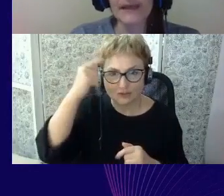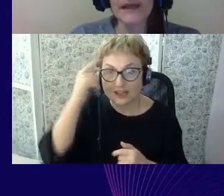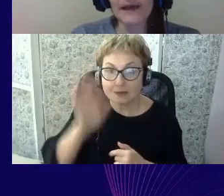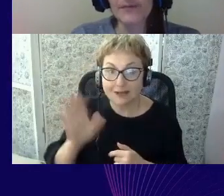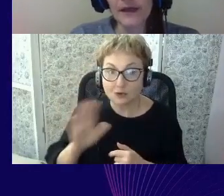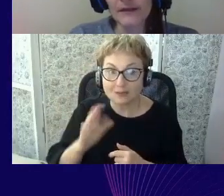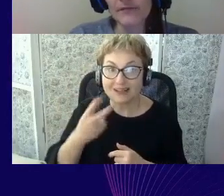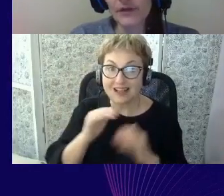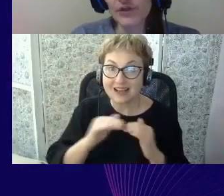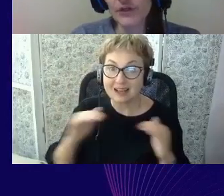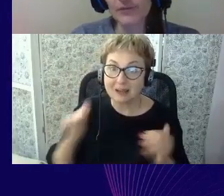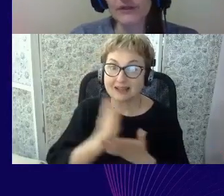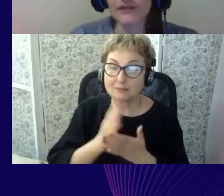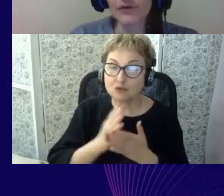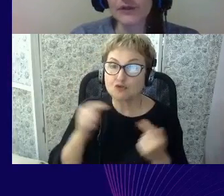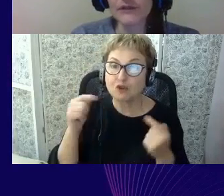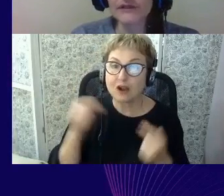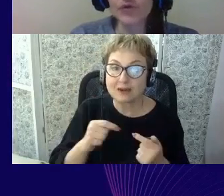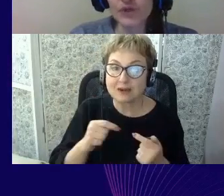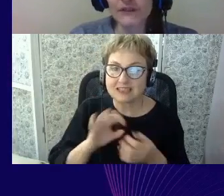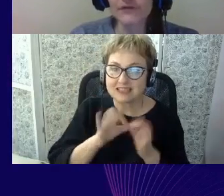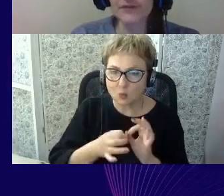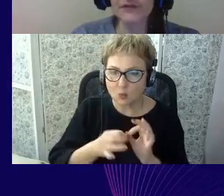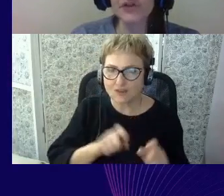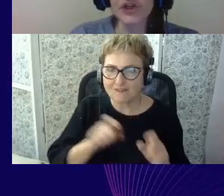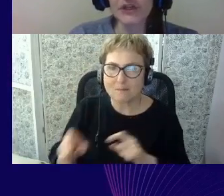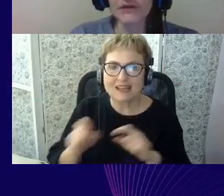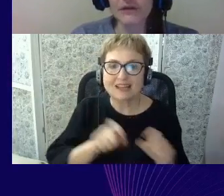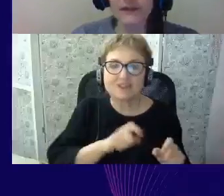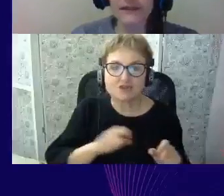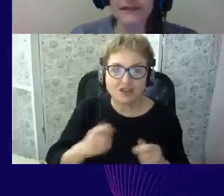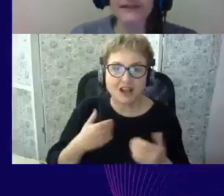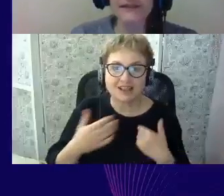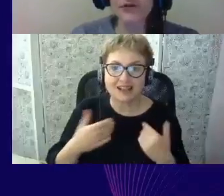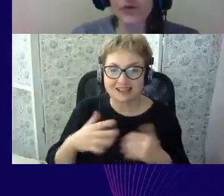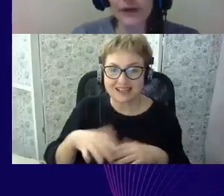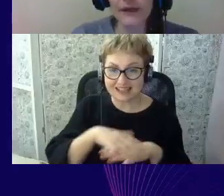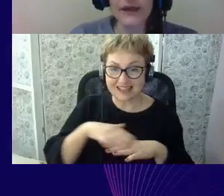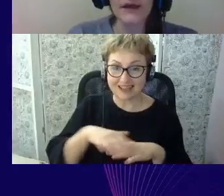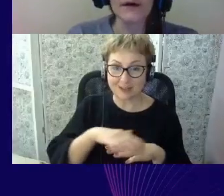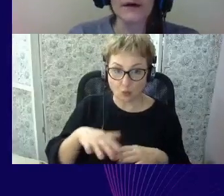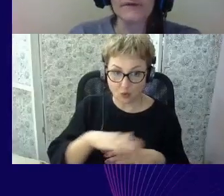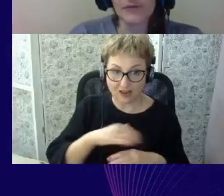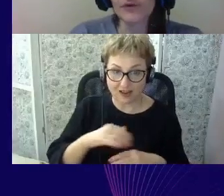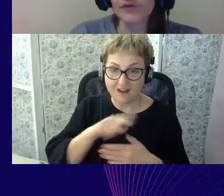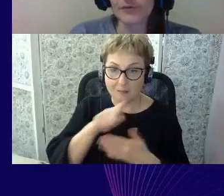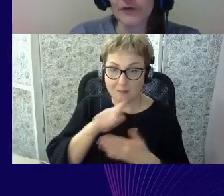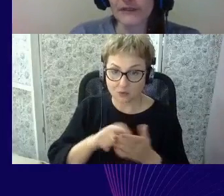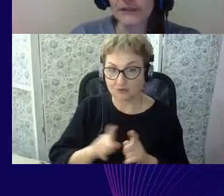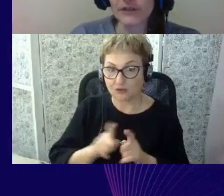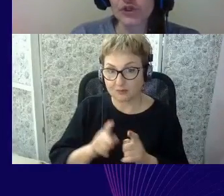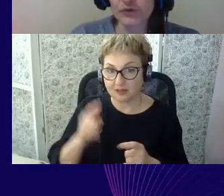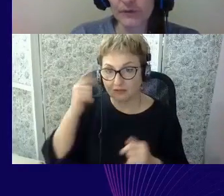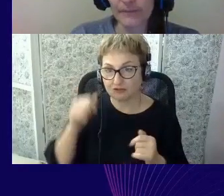обучения. Для ребят, имеющих определенные сложности в передвижении относительно территории, вопрос вроде